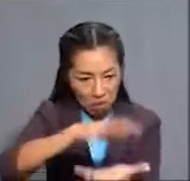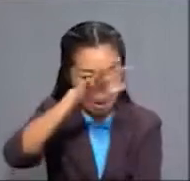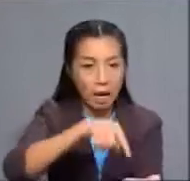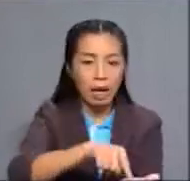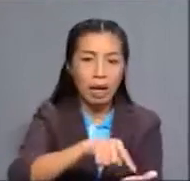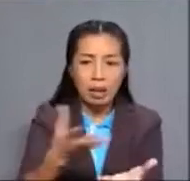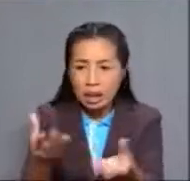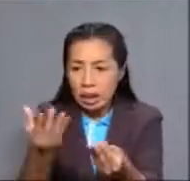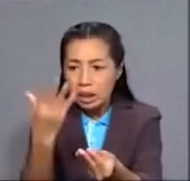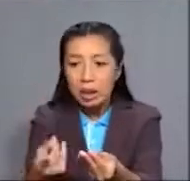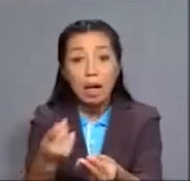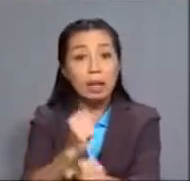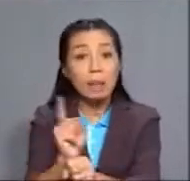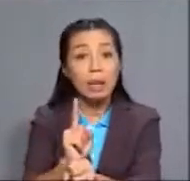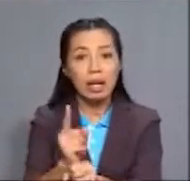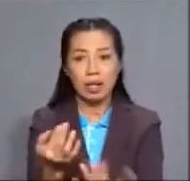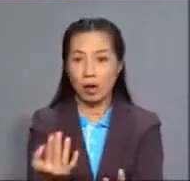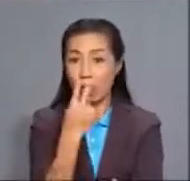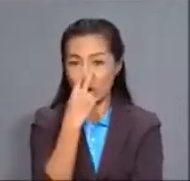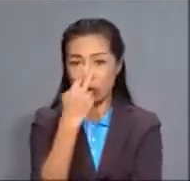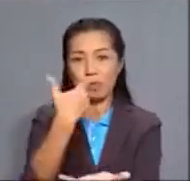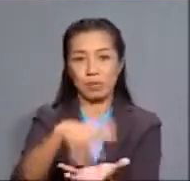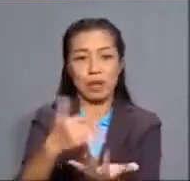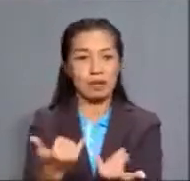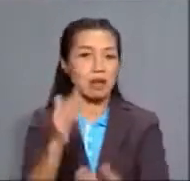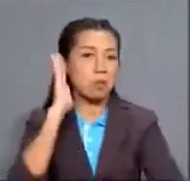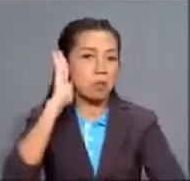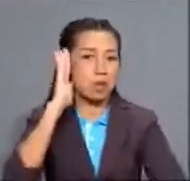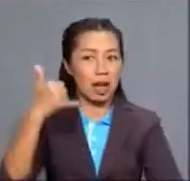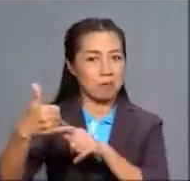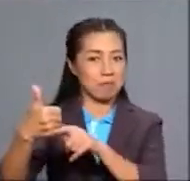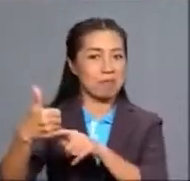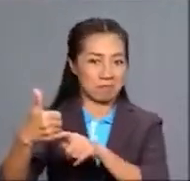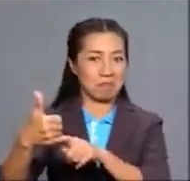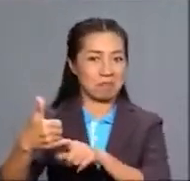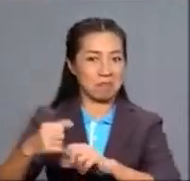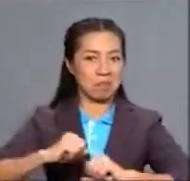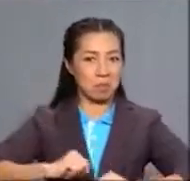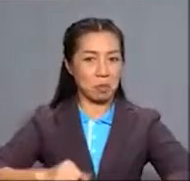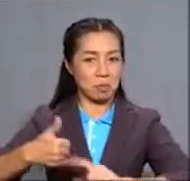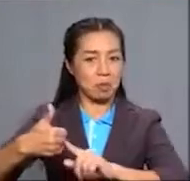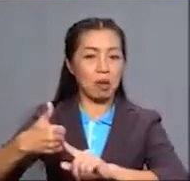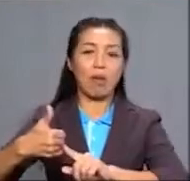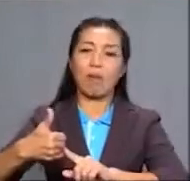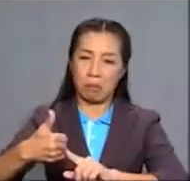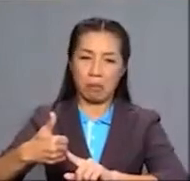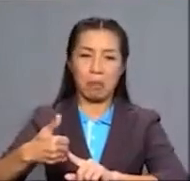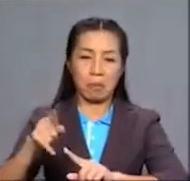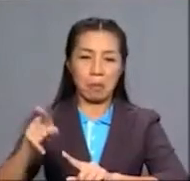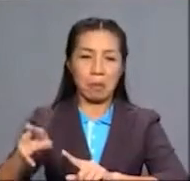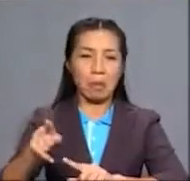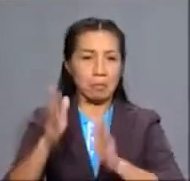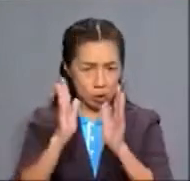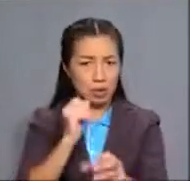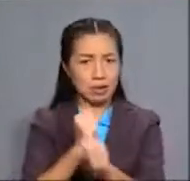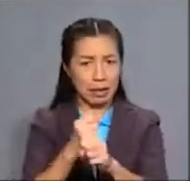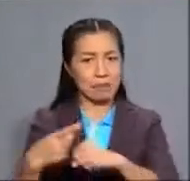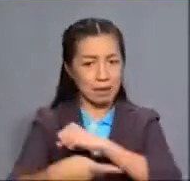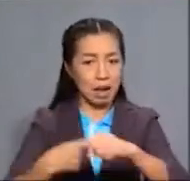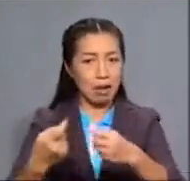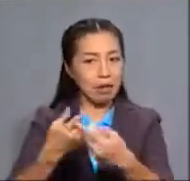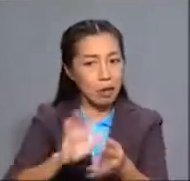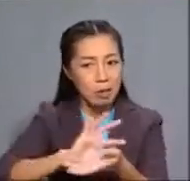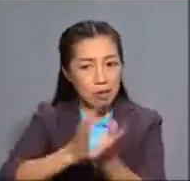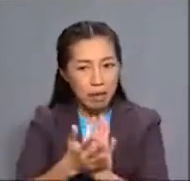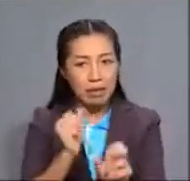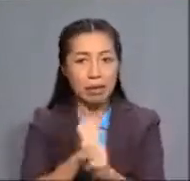วนเขาเอามาทำอะไรนะคะวันนี้อยากให้คุณผู้ชมได้ชมเด็กหนุ่มคนนึงนะคะแหมต้องบอกว่าเป็นลูกหลานชาวไร่ชาวนาแต่ว่าเขาพลิก